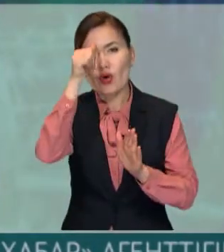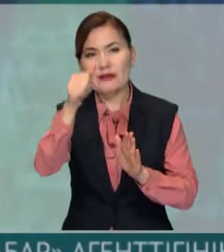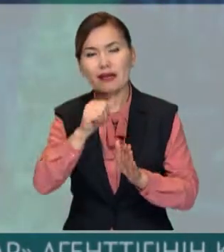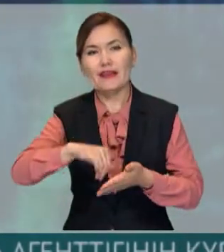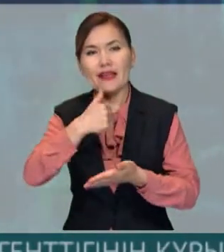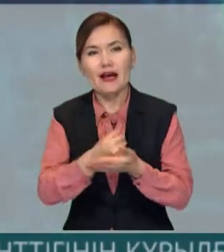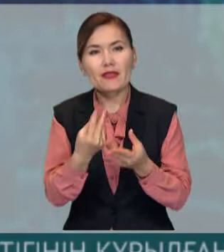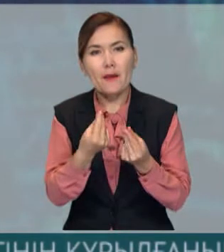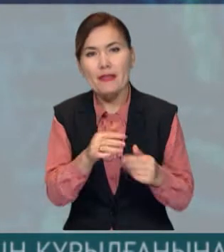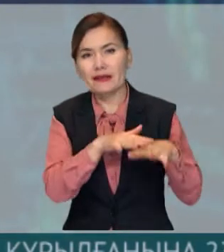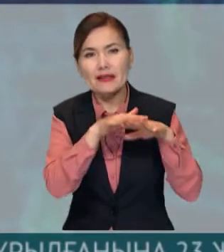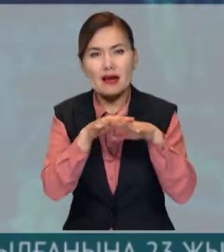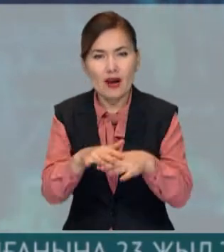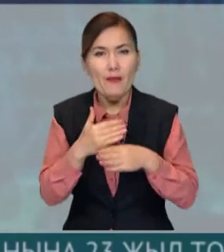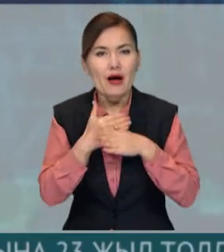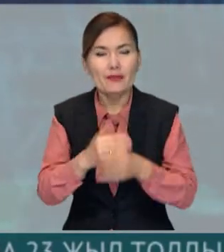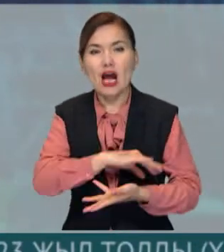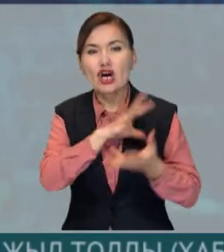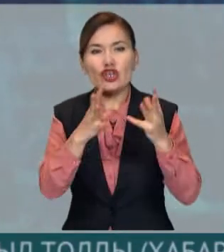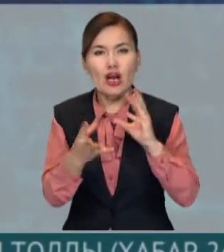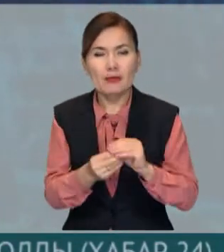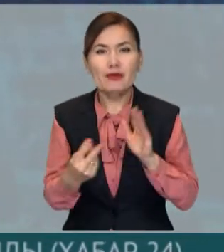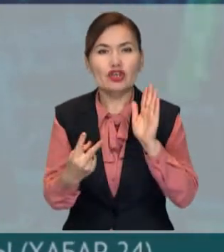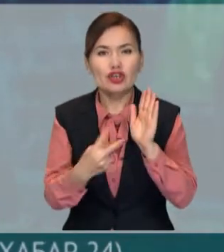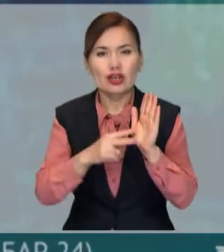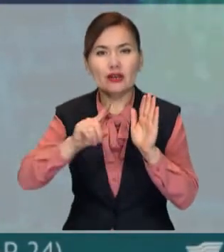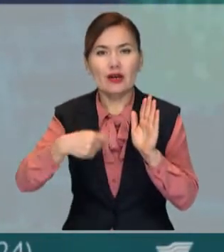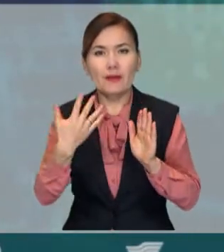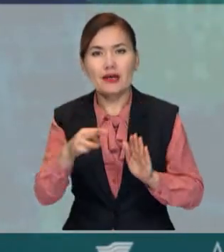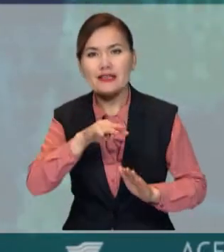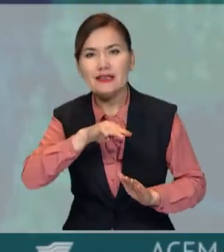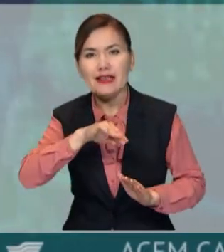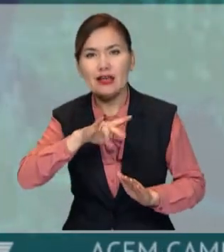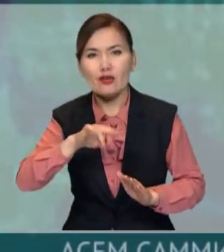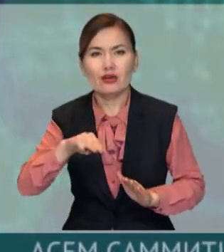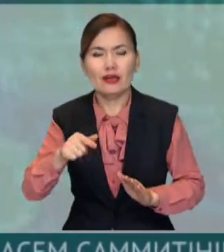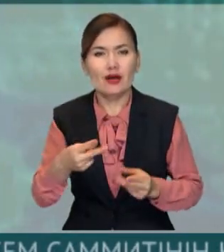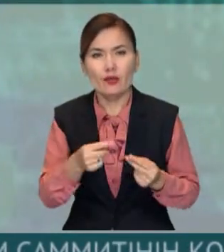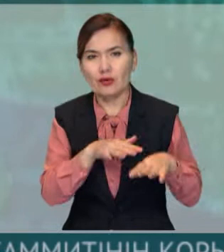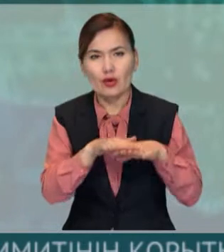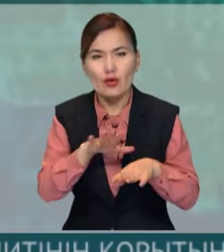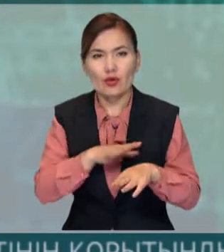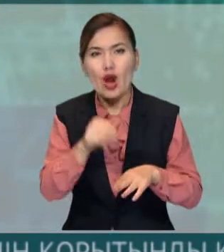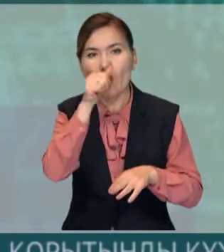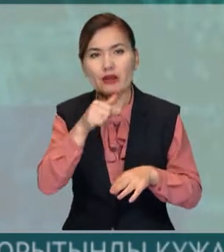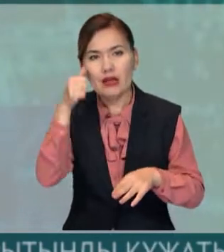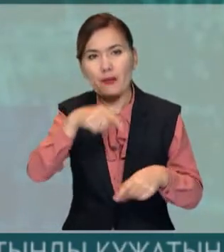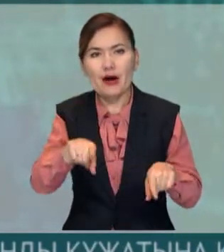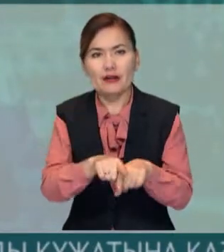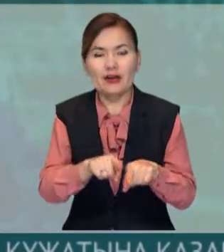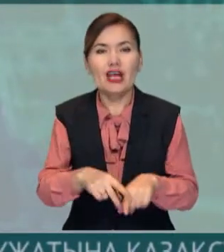негізгі капиталға салынған инвестициялардың жалпы көлемі 7,5 триллион теңгеге тең болды. Бұл өткен жылдың сәйкес кезеңімен